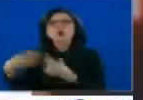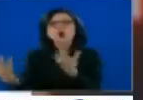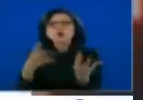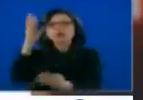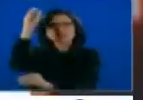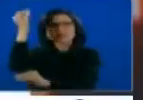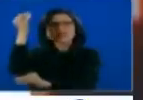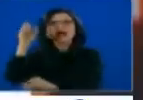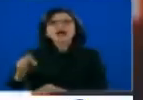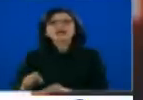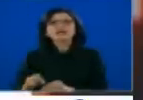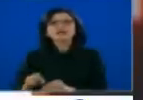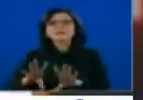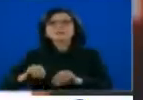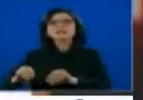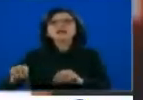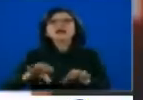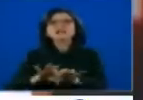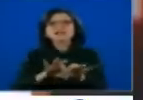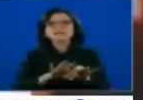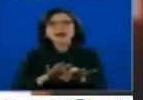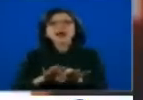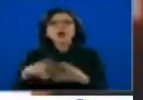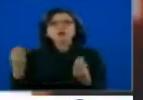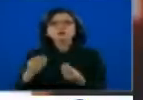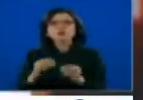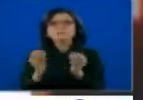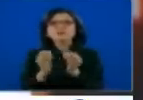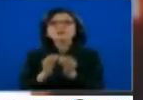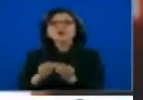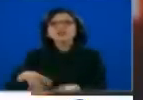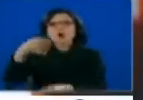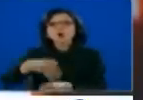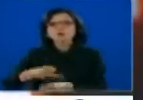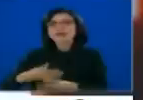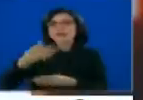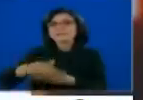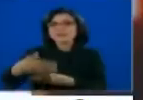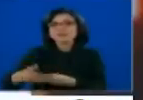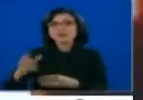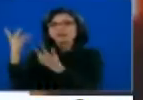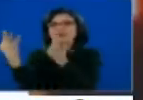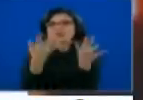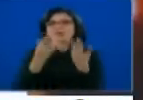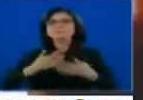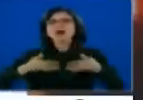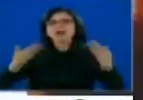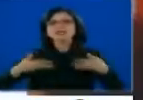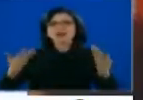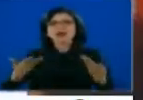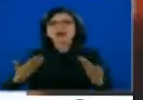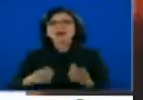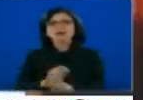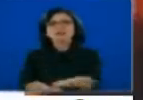akan bekerja bersama untuk mewujudkan kota yang maju warga yang bahagia bukan sebagian semuanya itu